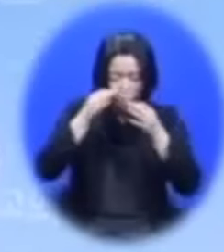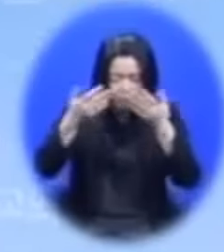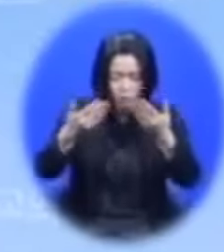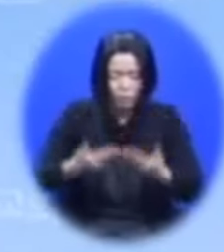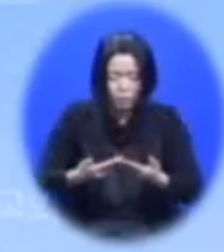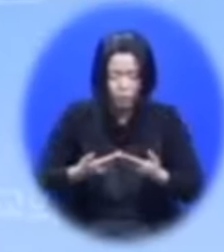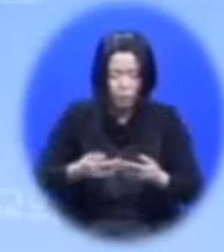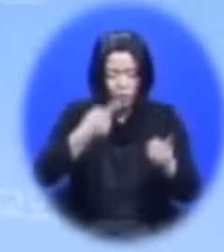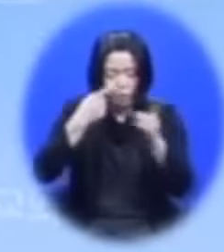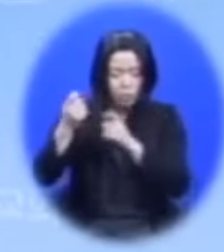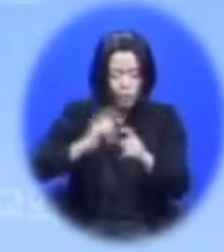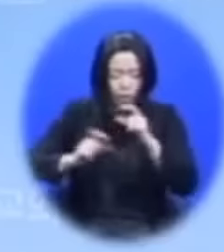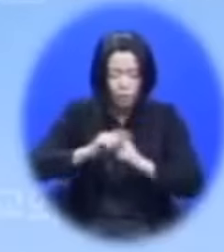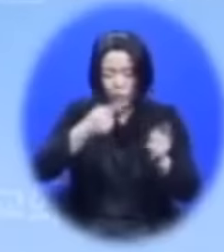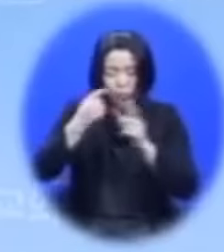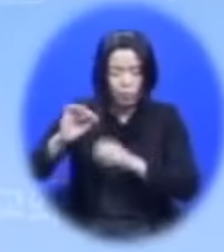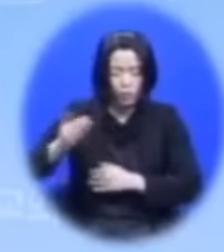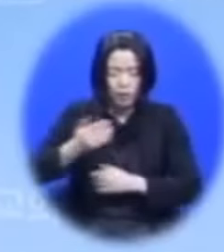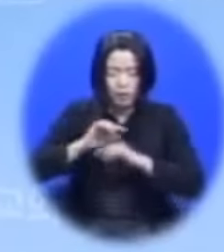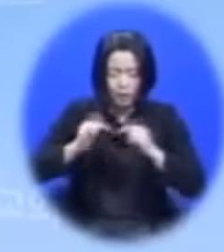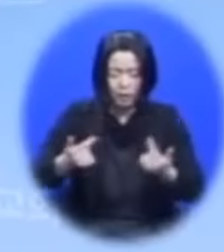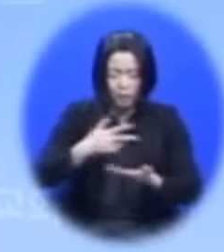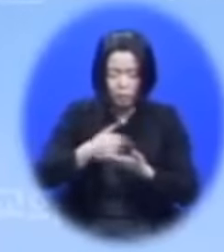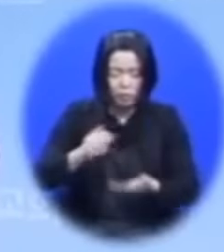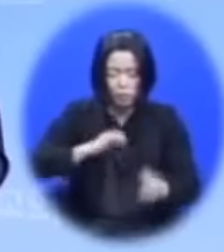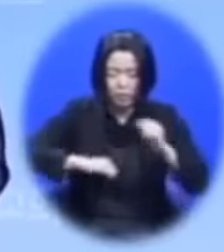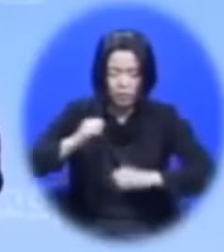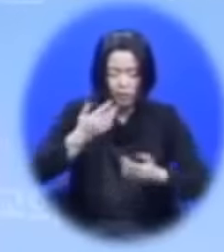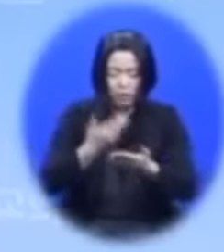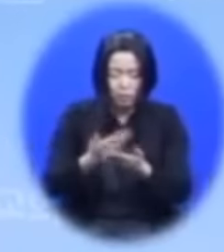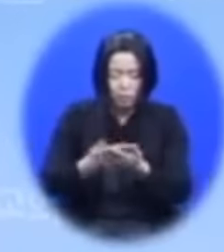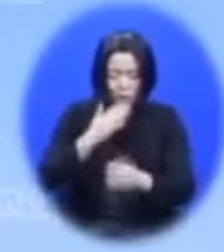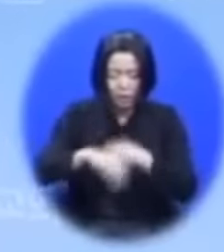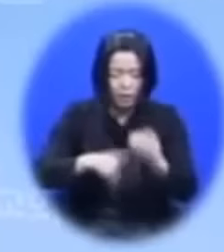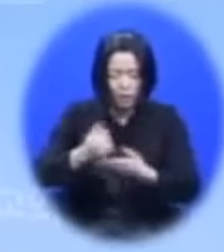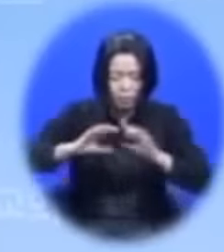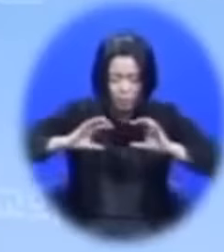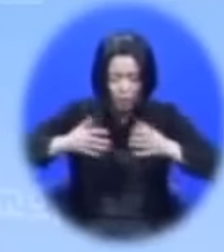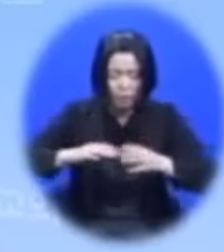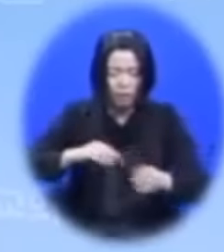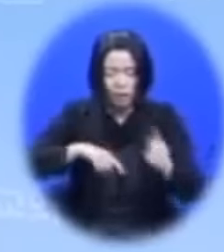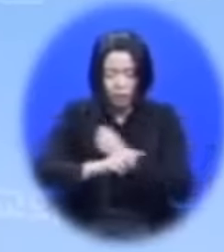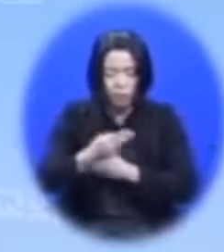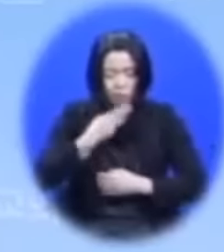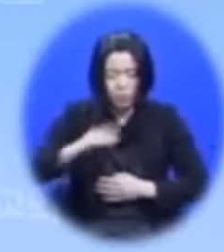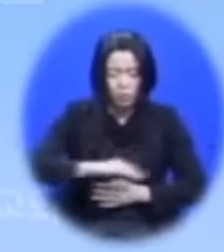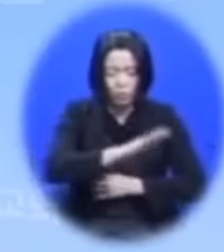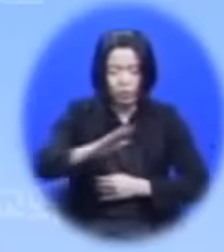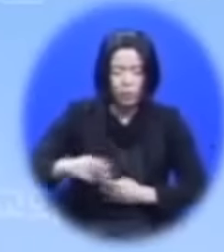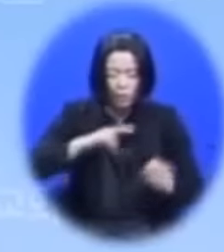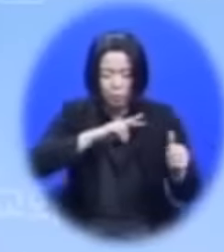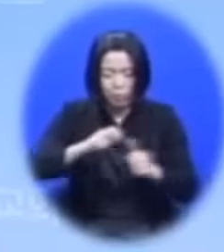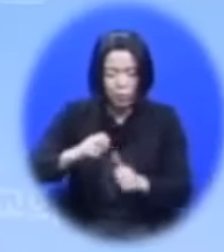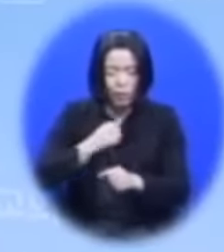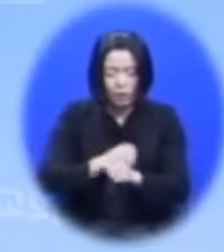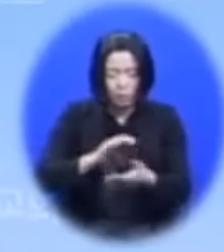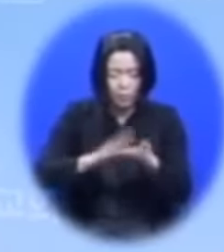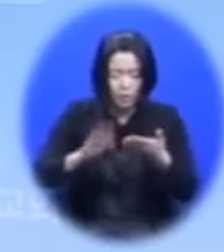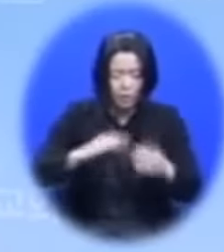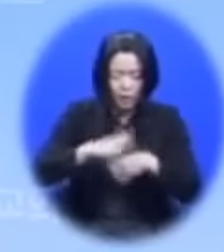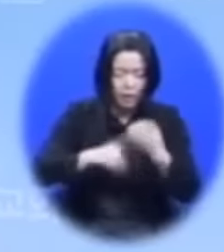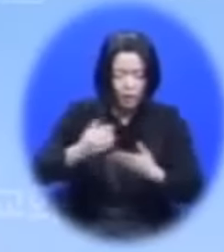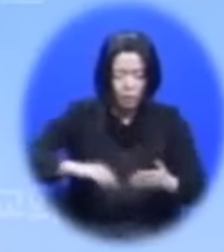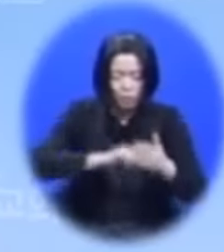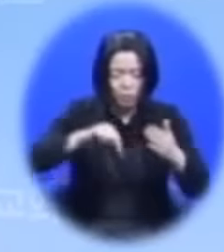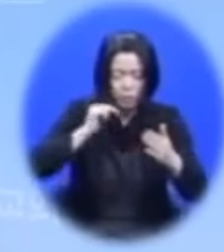유혹이 유혹되지 않게 주님 역사하소서. 하나님, 세상은 이유 없이 우리를 미워하기도 합니다. 하나님, 우리